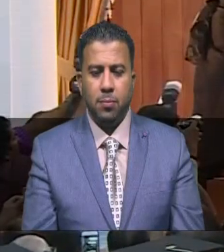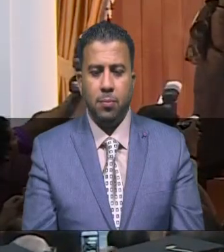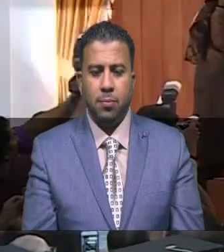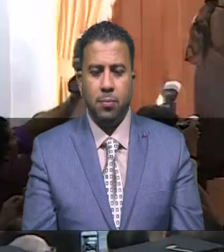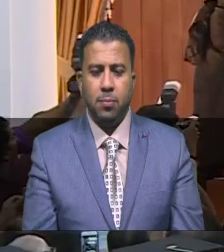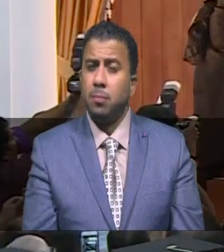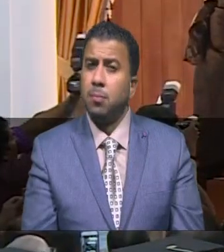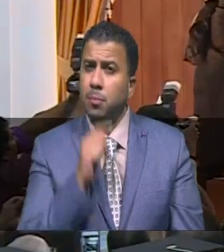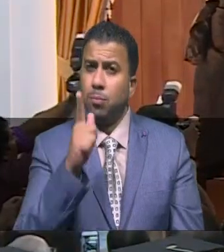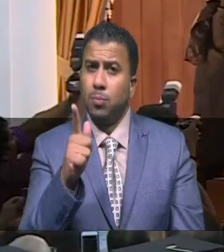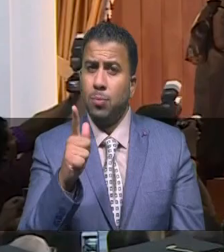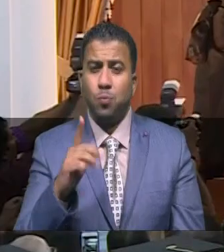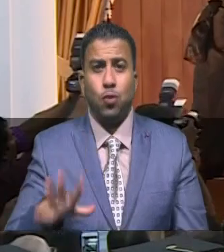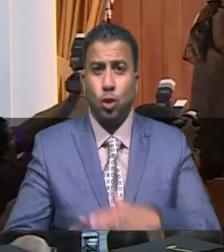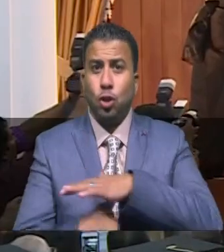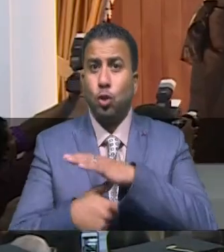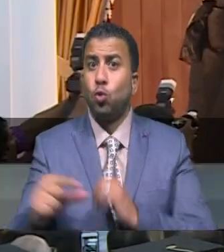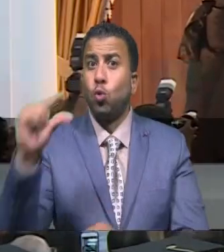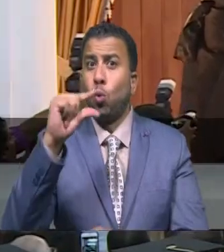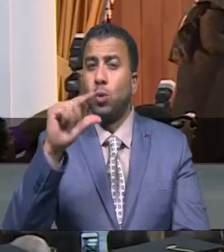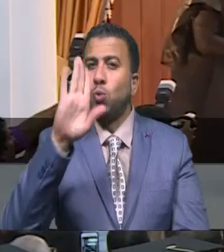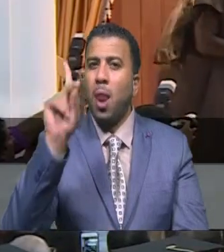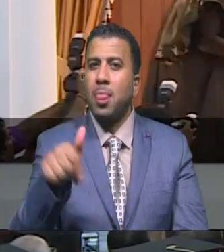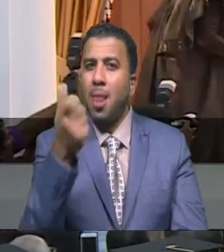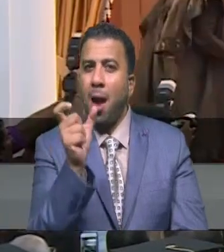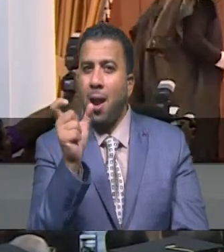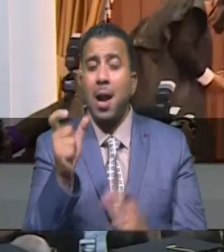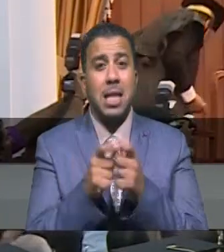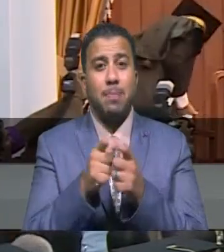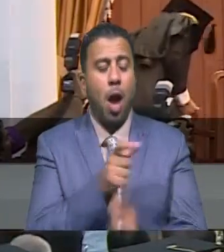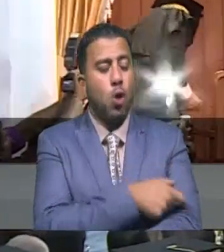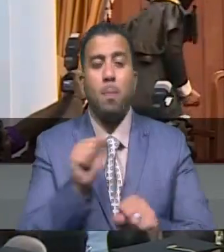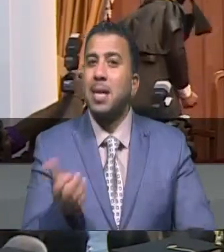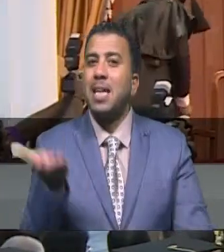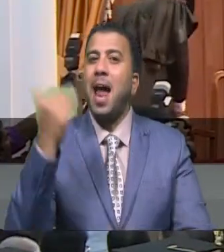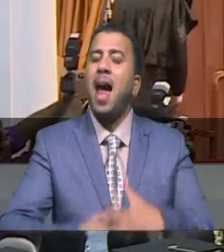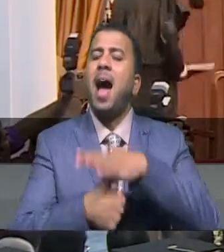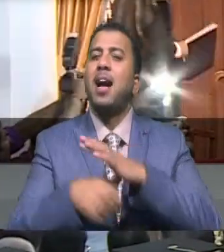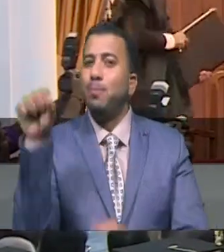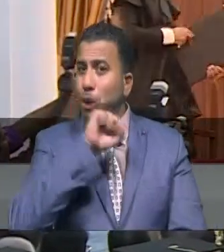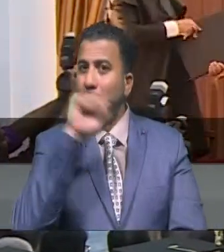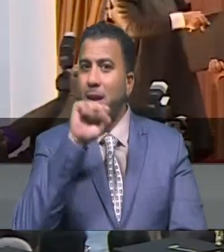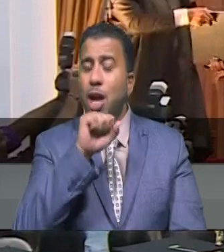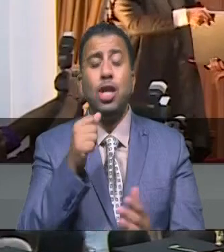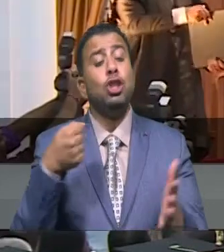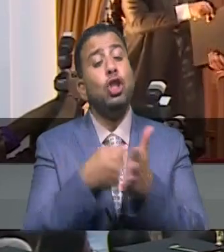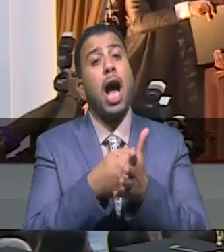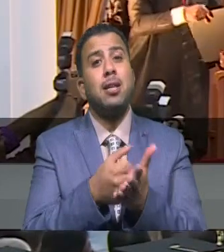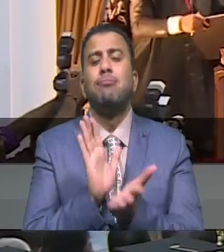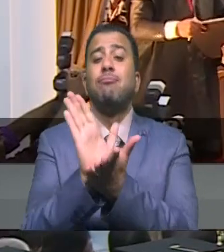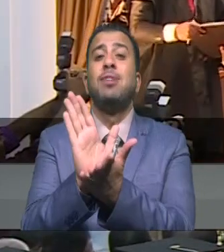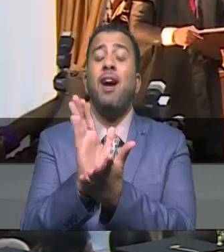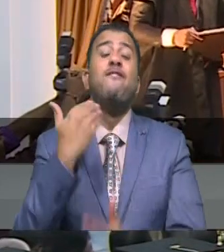خلال منح صاحب السمو الشيخ الدكتور سلطان بن محمد القاسمي عضو المجلس الاعلى حاكم الشارقه شهاده الدكتوراه الفخريه